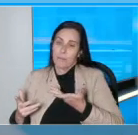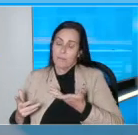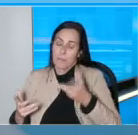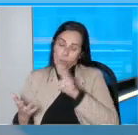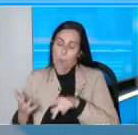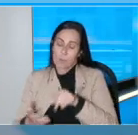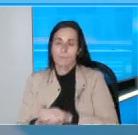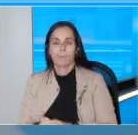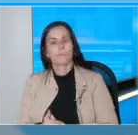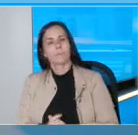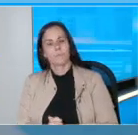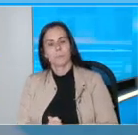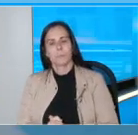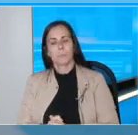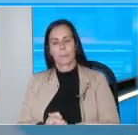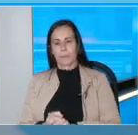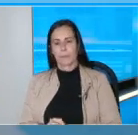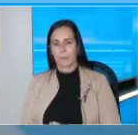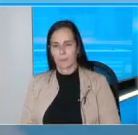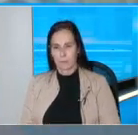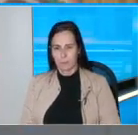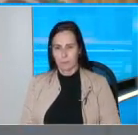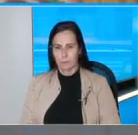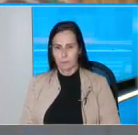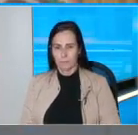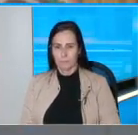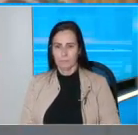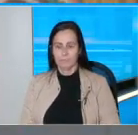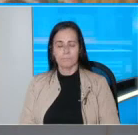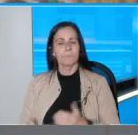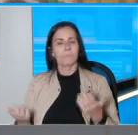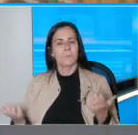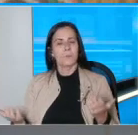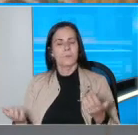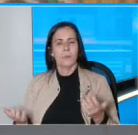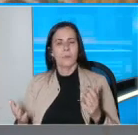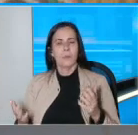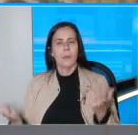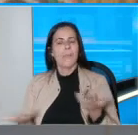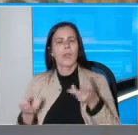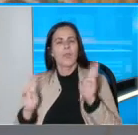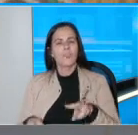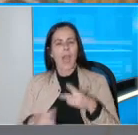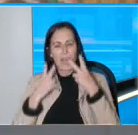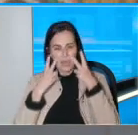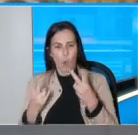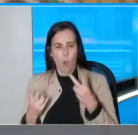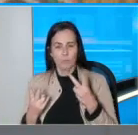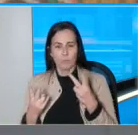קריאות. אז איפה, לפי לא יודעת, אולי מקרים האחרונים או שנים האחרונות, איפה אפשר עוד